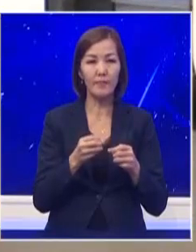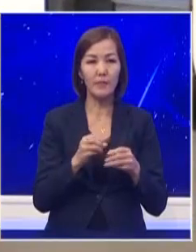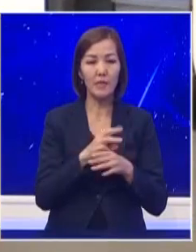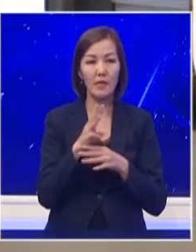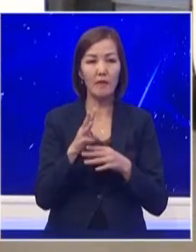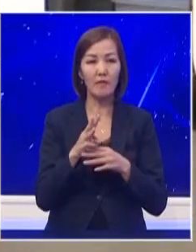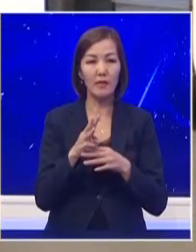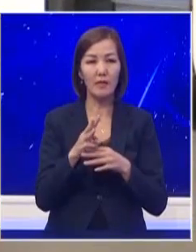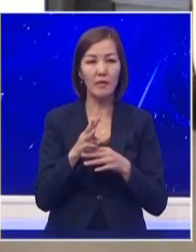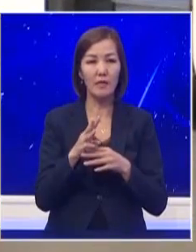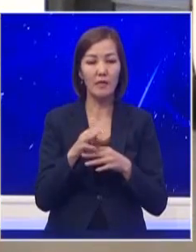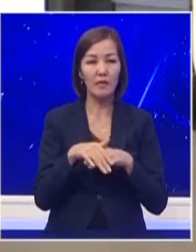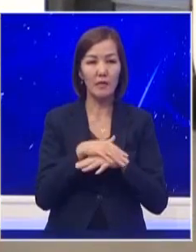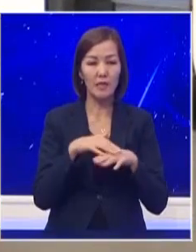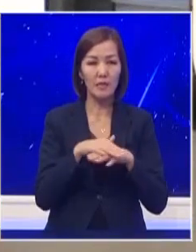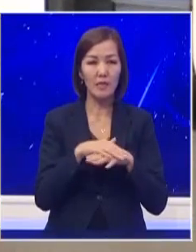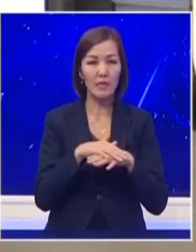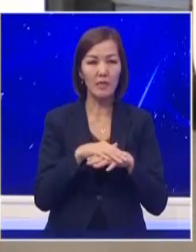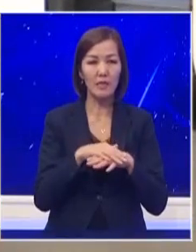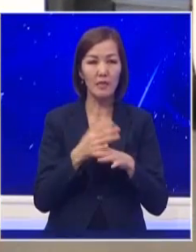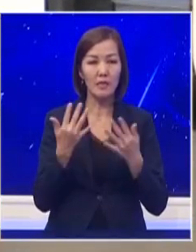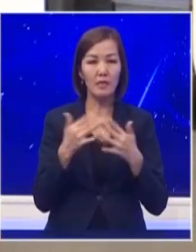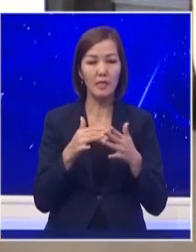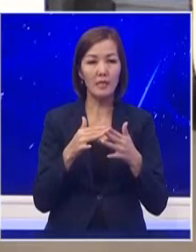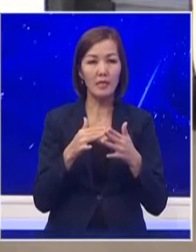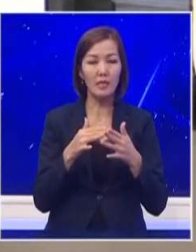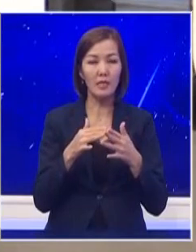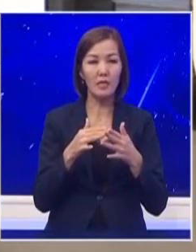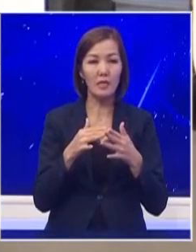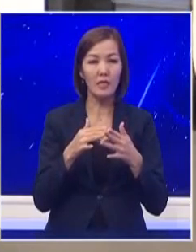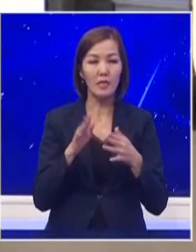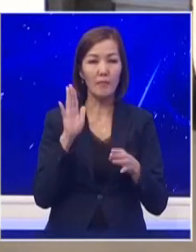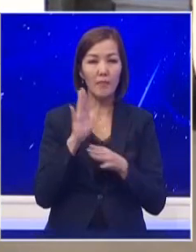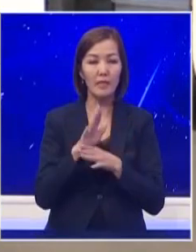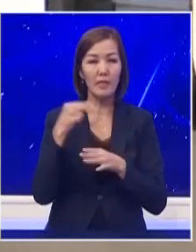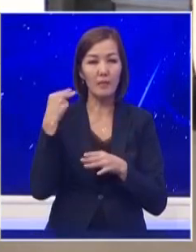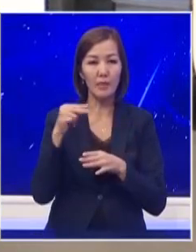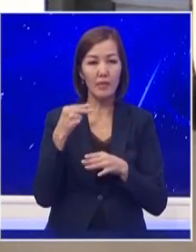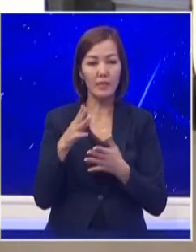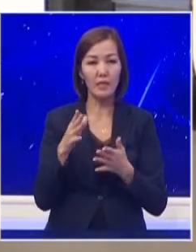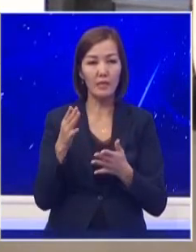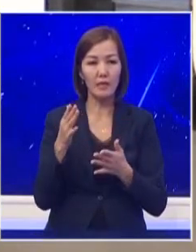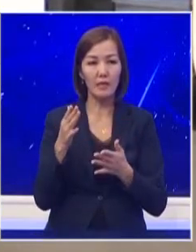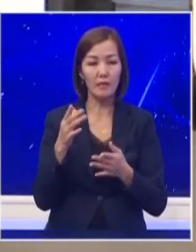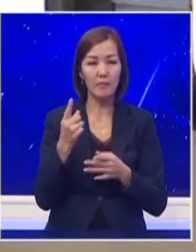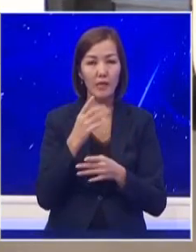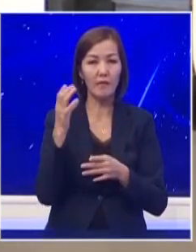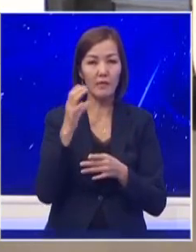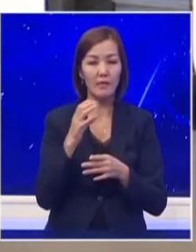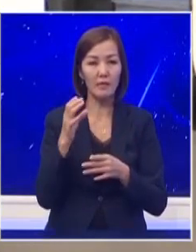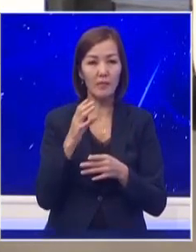охвата с крыльными исследования населения именно для сельских жителей как Послание президента последним 1 сентября